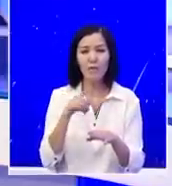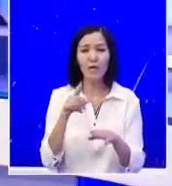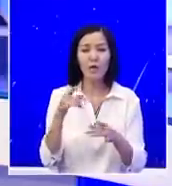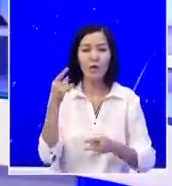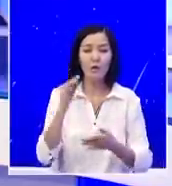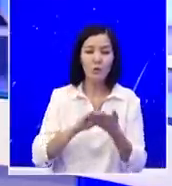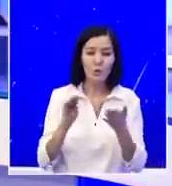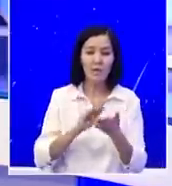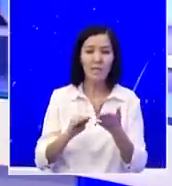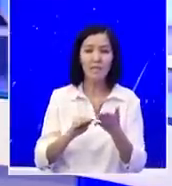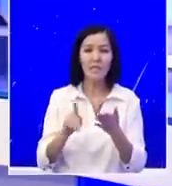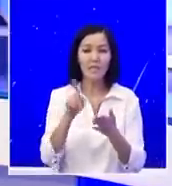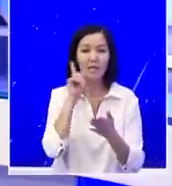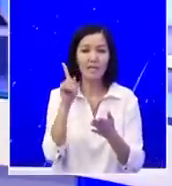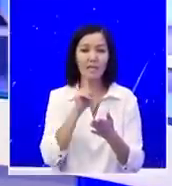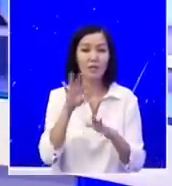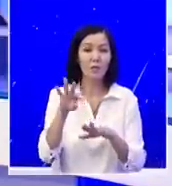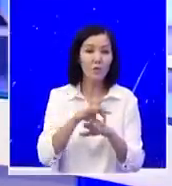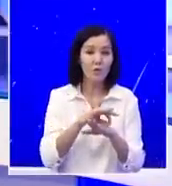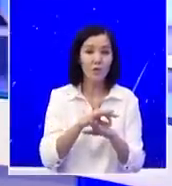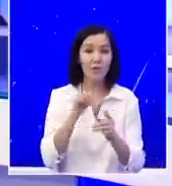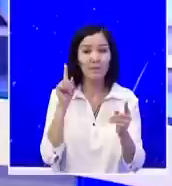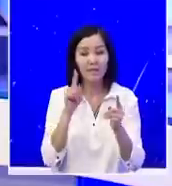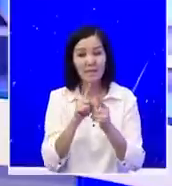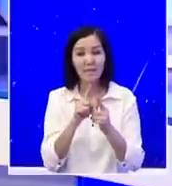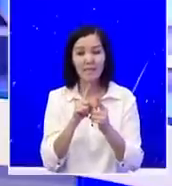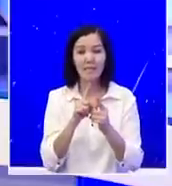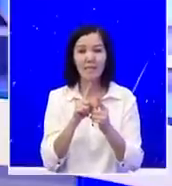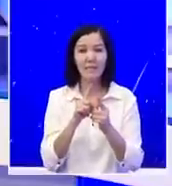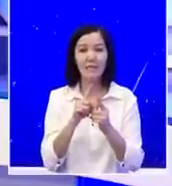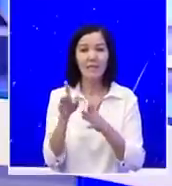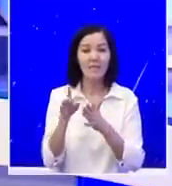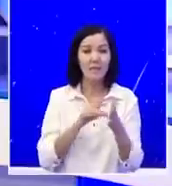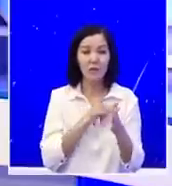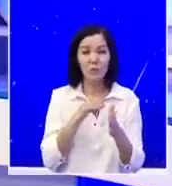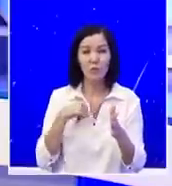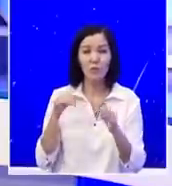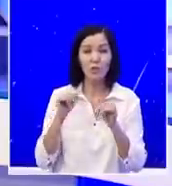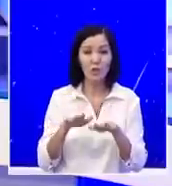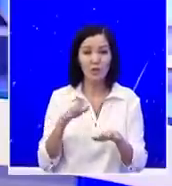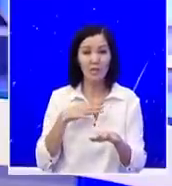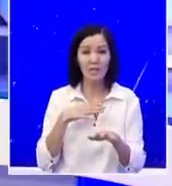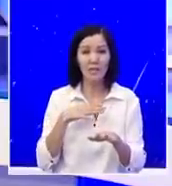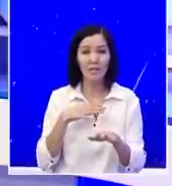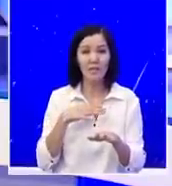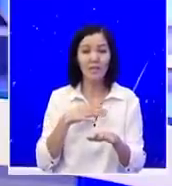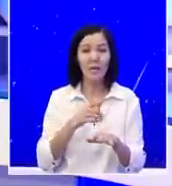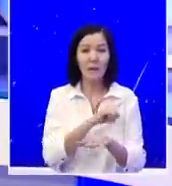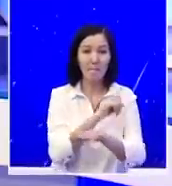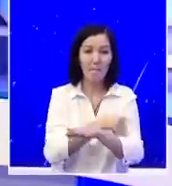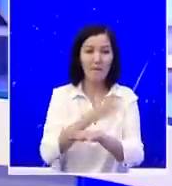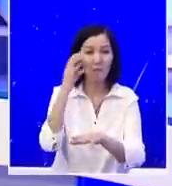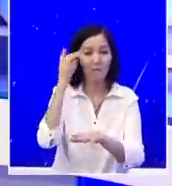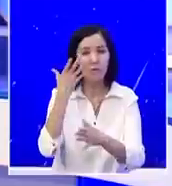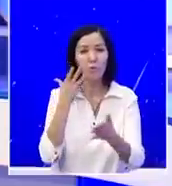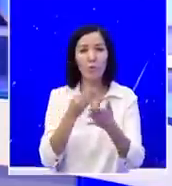журналистер арасында жиі айтатын. Айтып қана қоймай, ойланбай іске кірісетін. Білікті басшы, мықты психолог өз